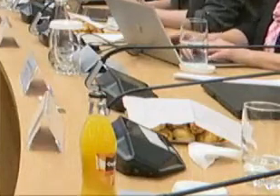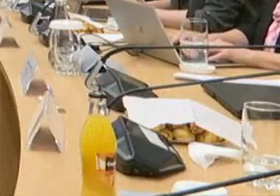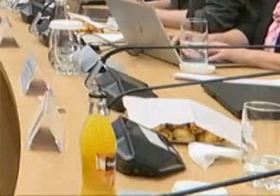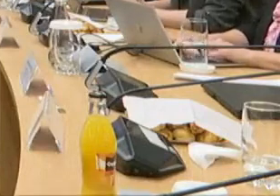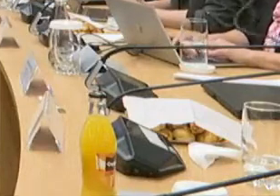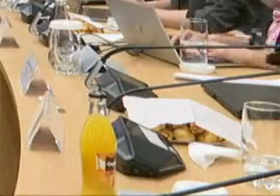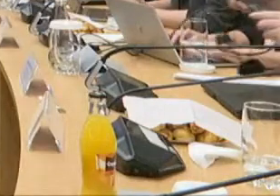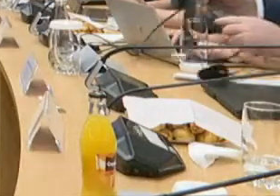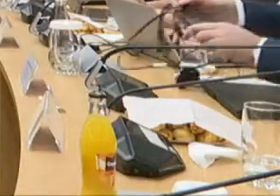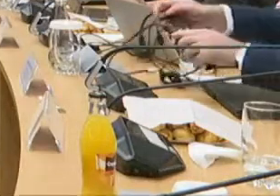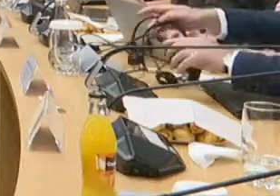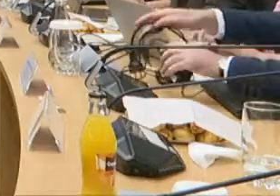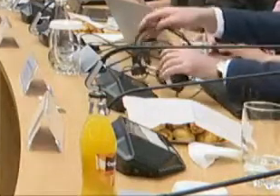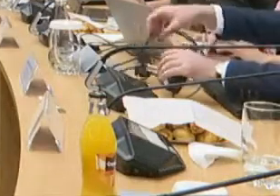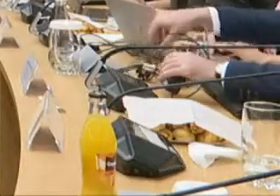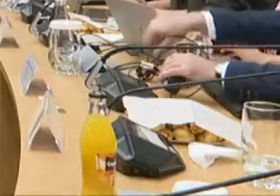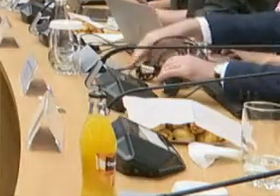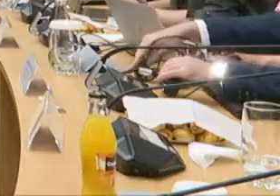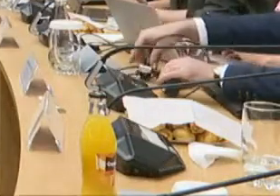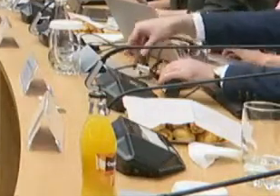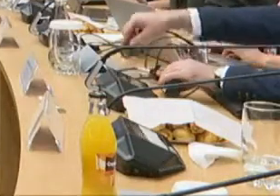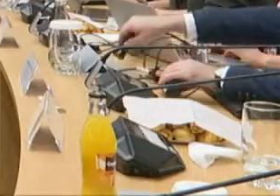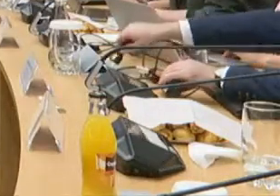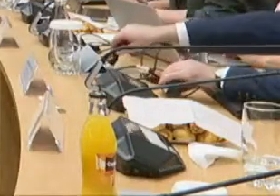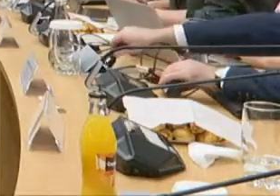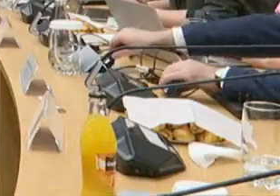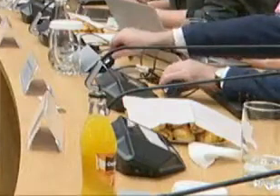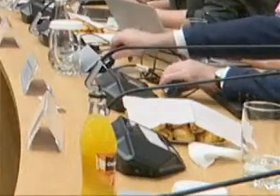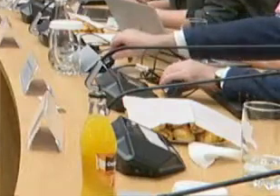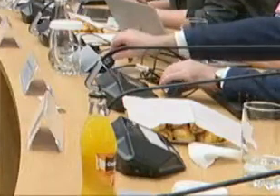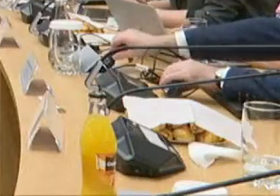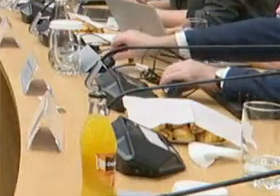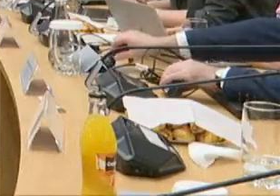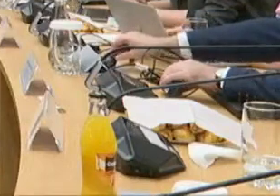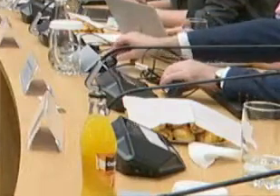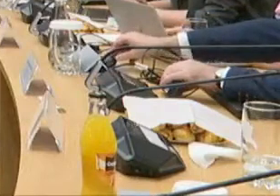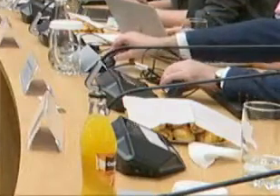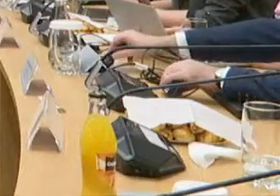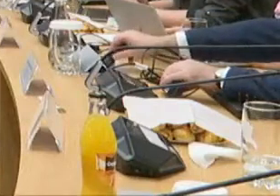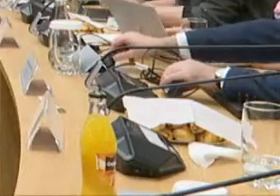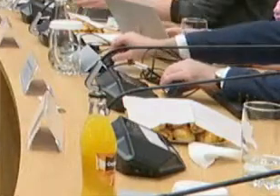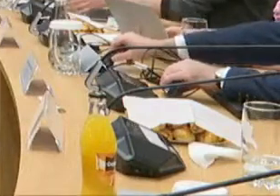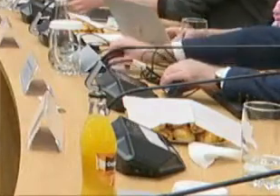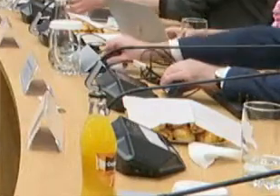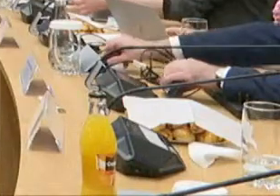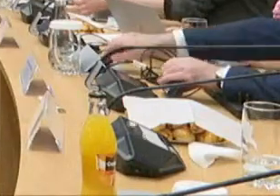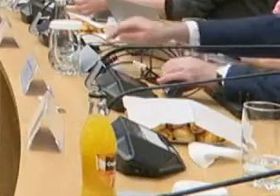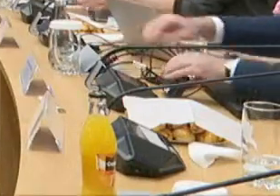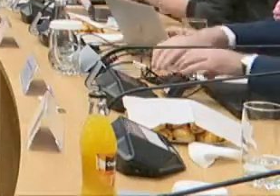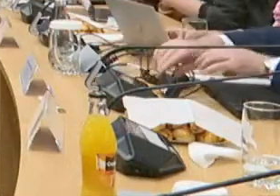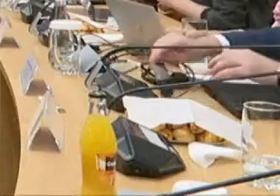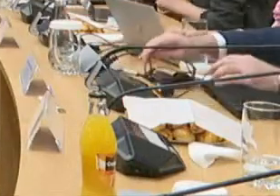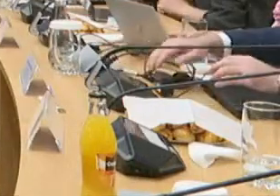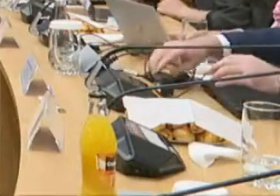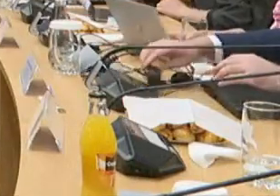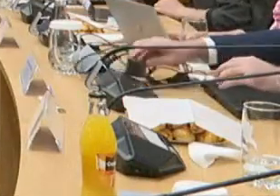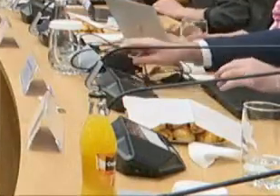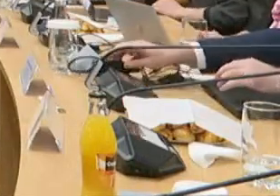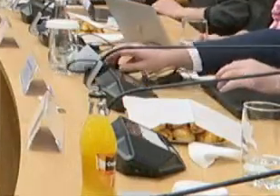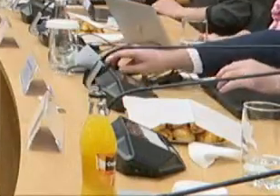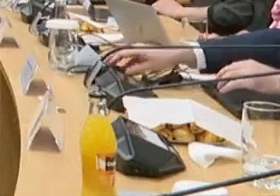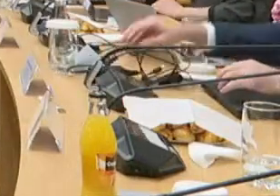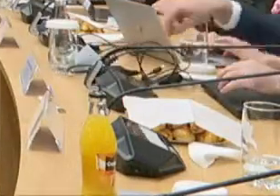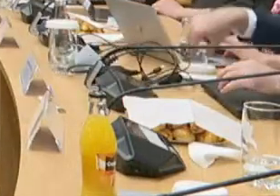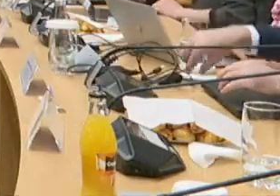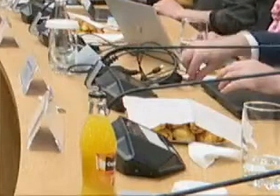Pop Loredana absentă Raț Belo prezent Raț Levente